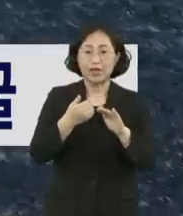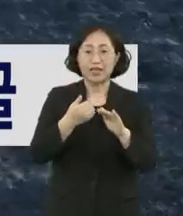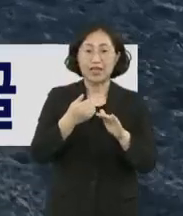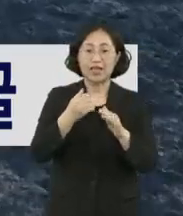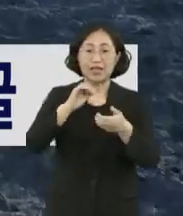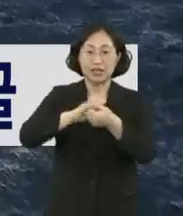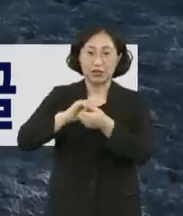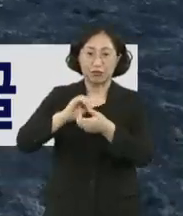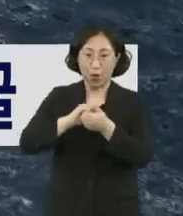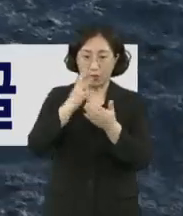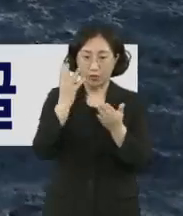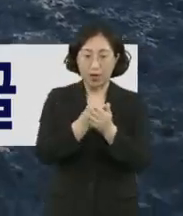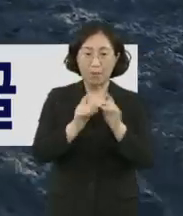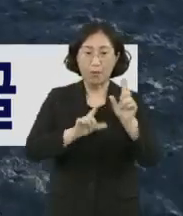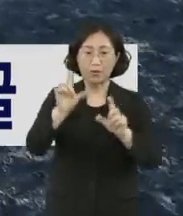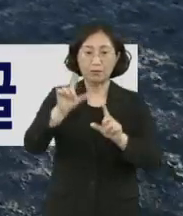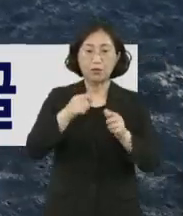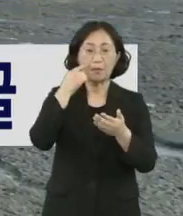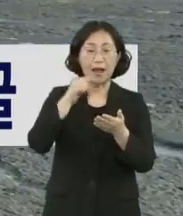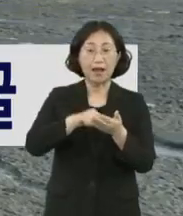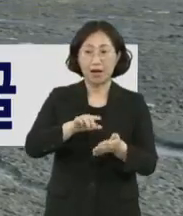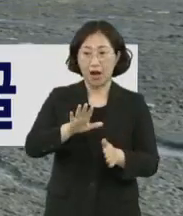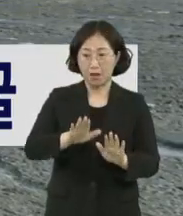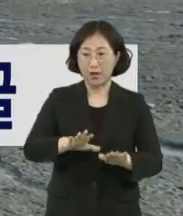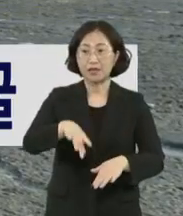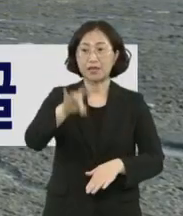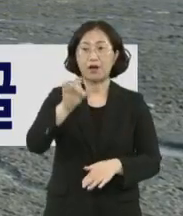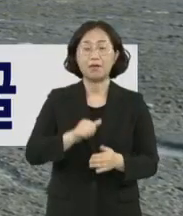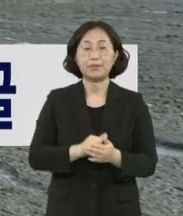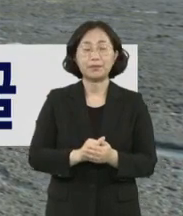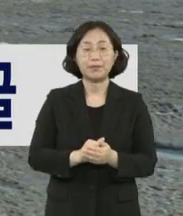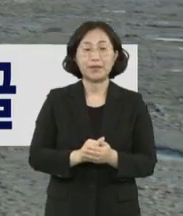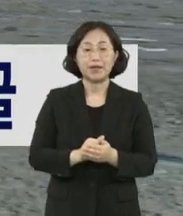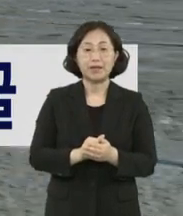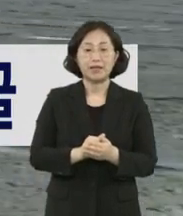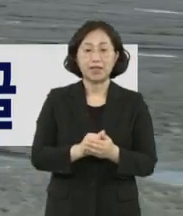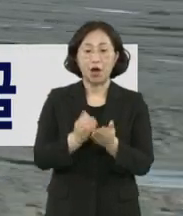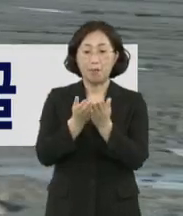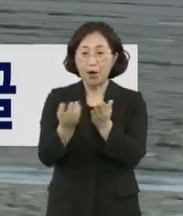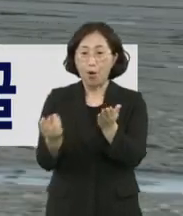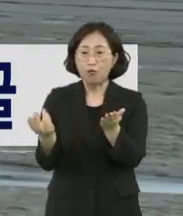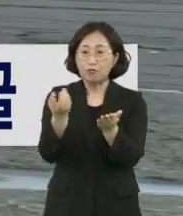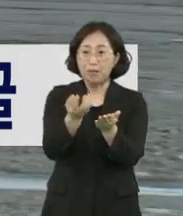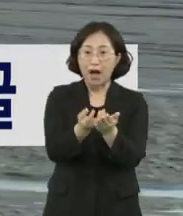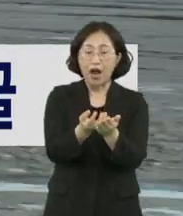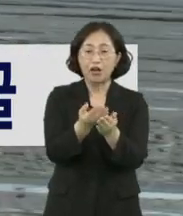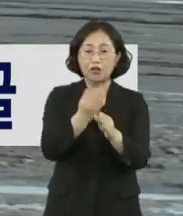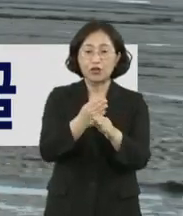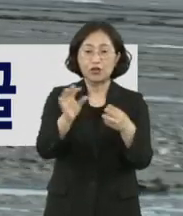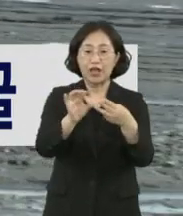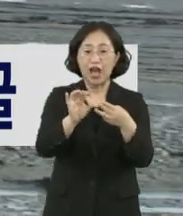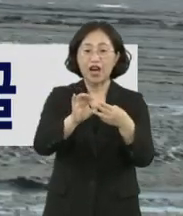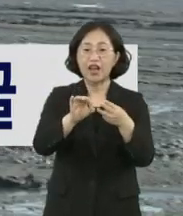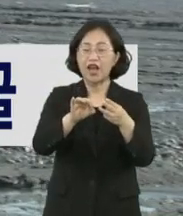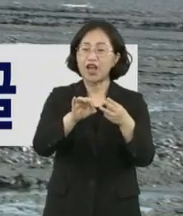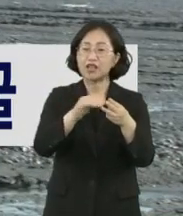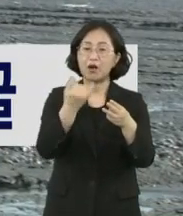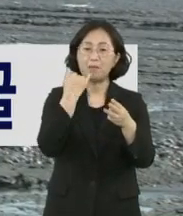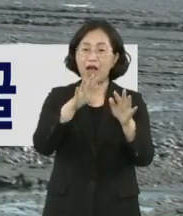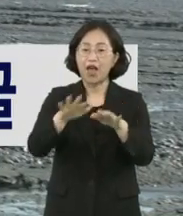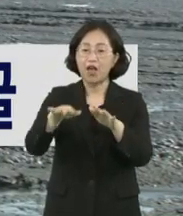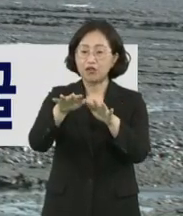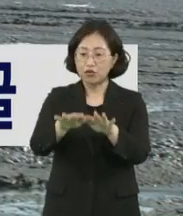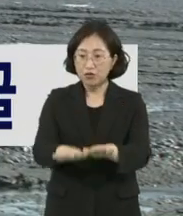모습으로 발굴된 것은 이번이 처음입니다. 연구소는 취두를 배로 운반하던 중 태안 지역에서 침몰한 걸로